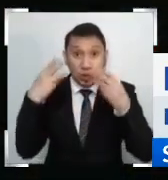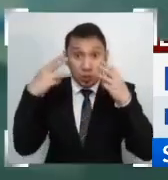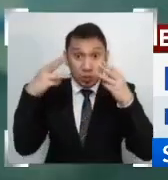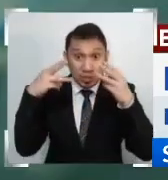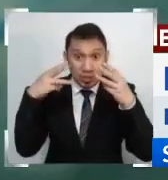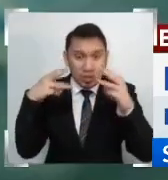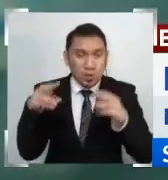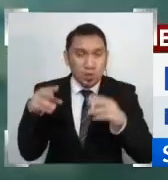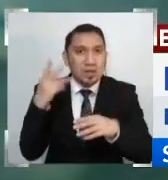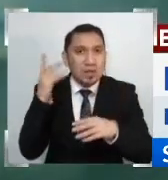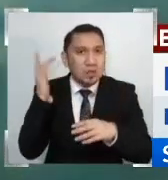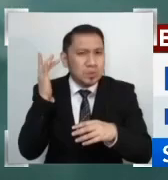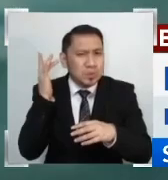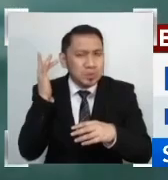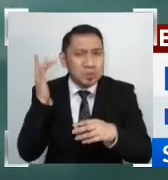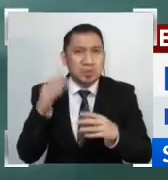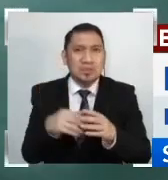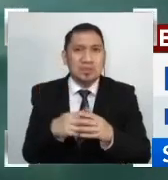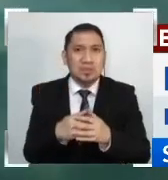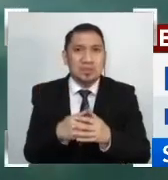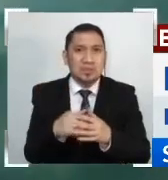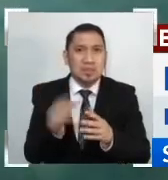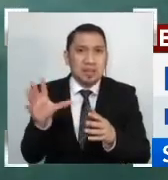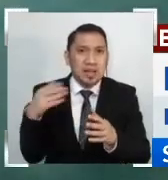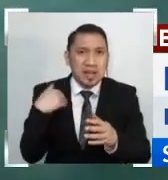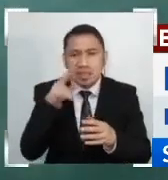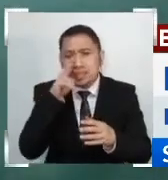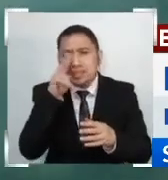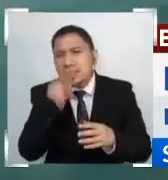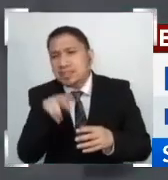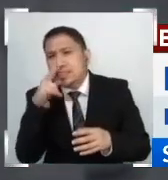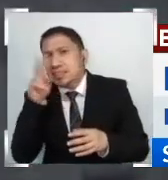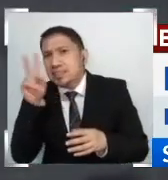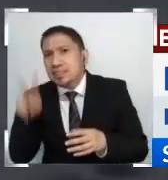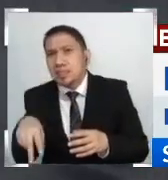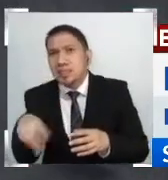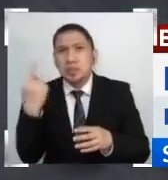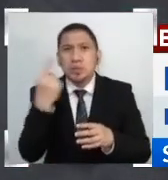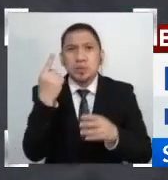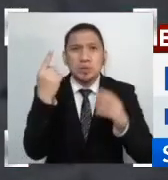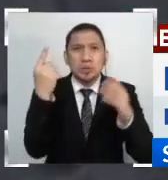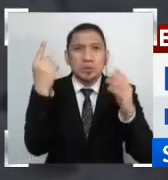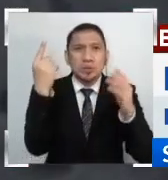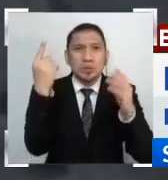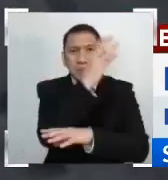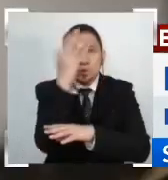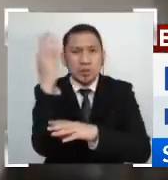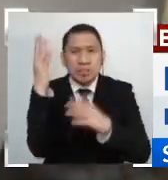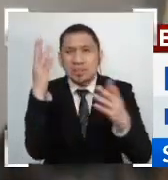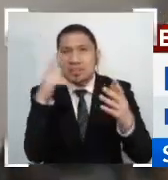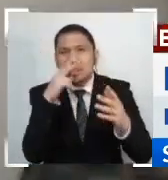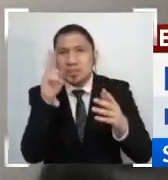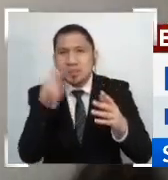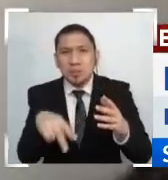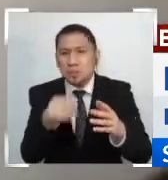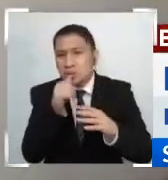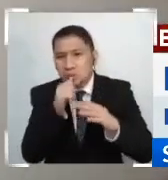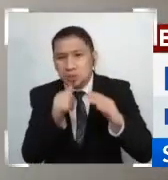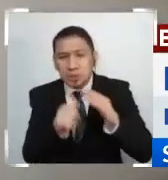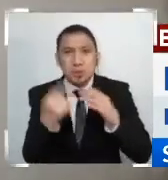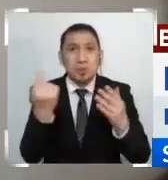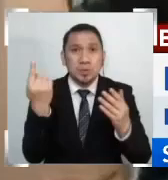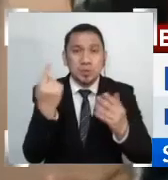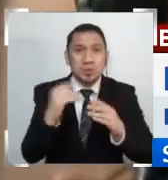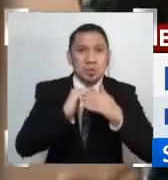bagyo. Sa labas, wala nang maaninag kundi anino ng mga puno. Dahil walang ibang mapagtaguan, tanging panangga ng mga